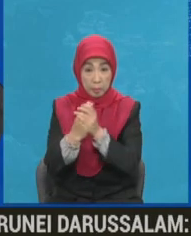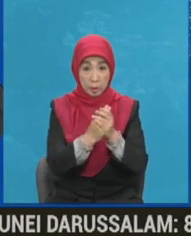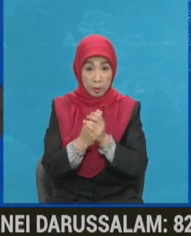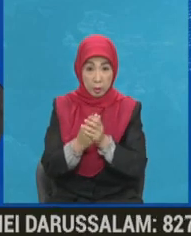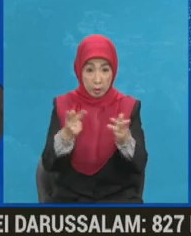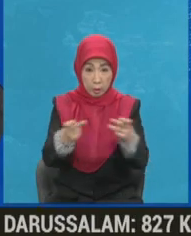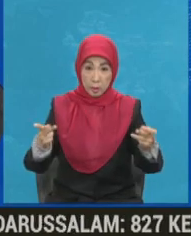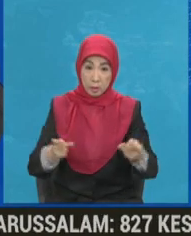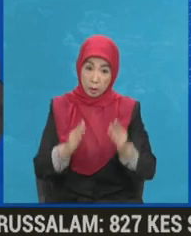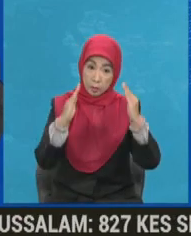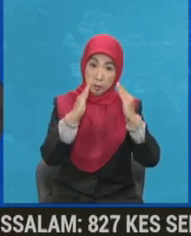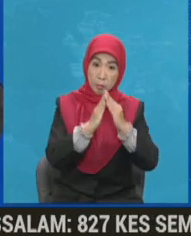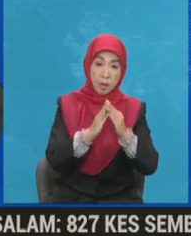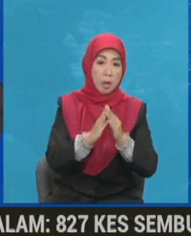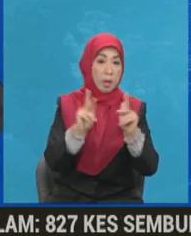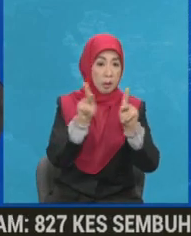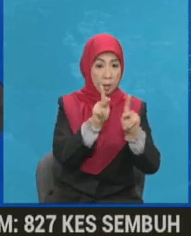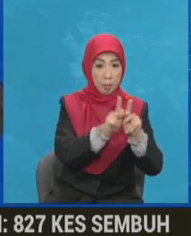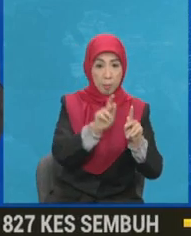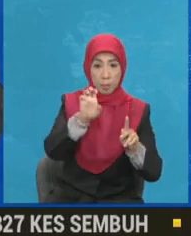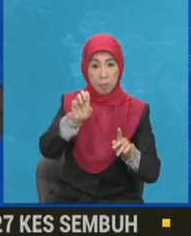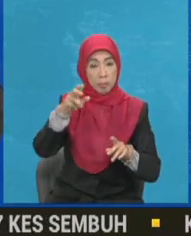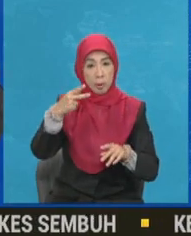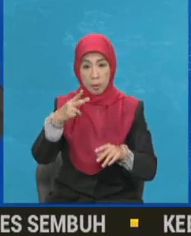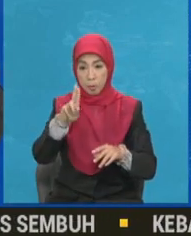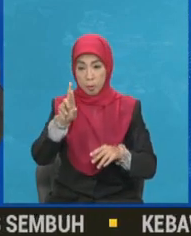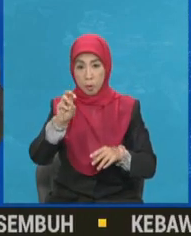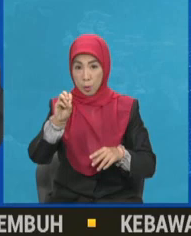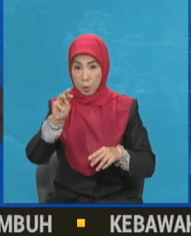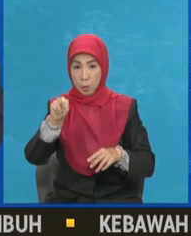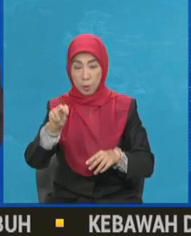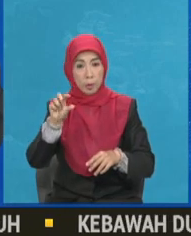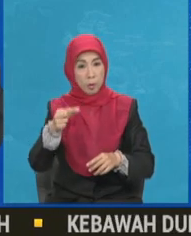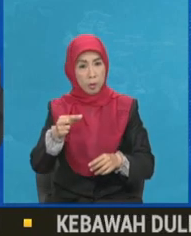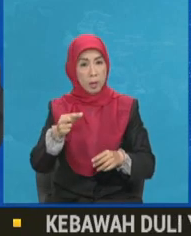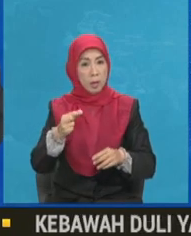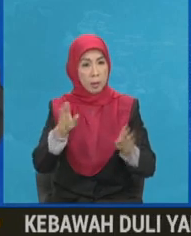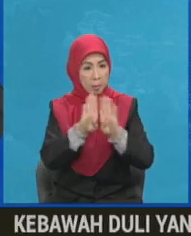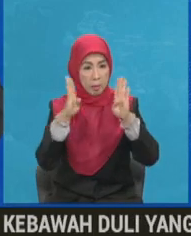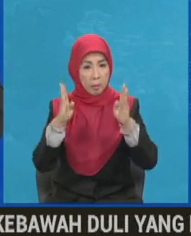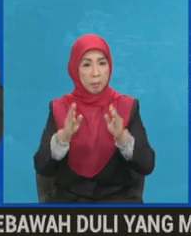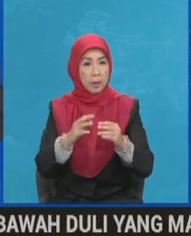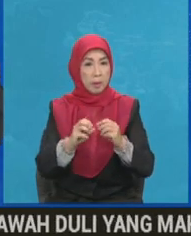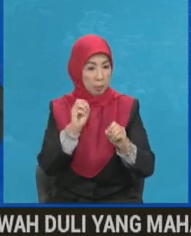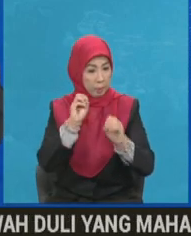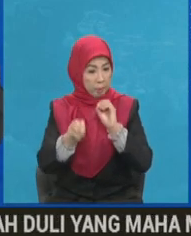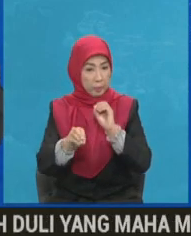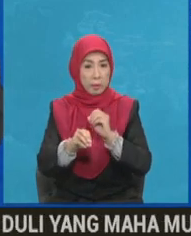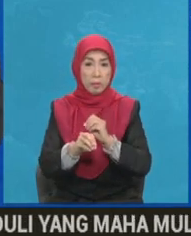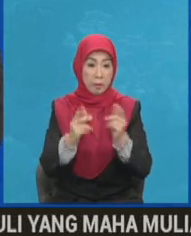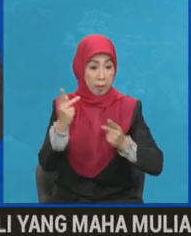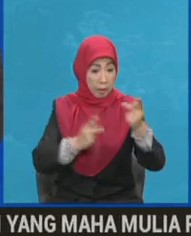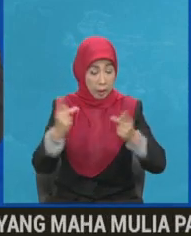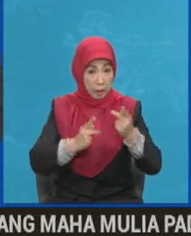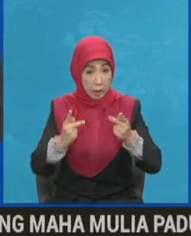di kawasan rumah kediaman kampung bengkurong yang dijadikan bengkel dan tempat blog bosan kendaraan terpakai tanpa kebenaran yang